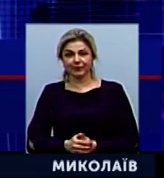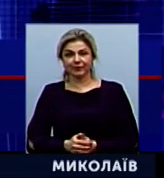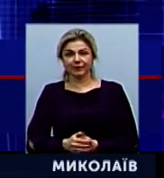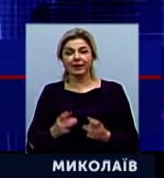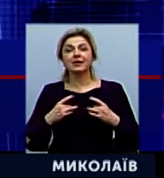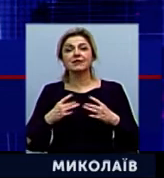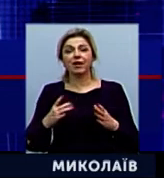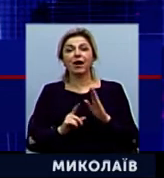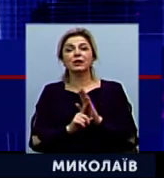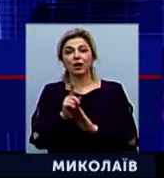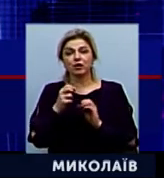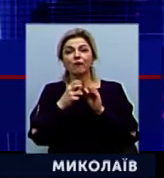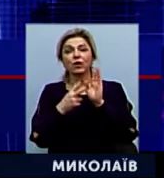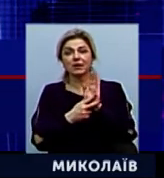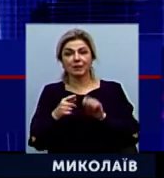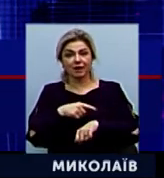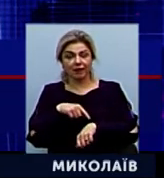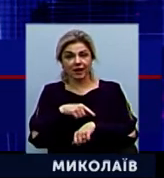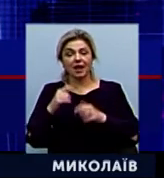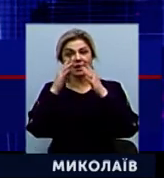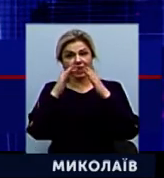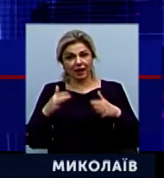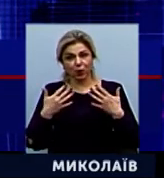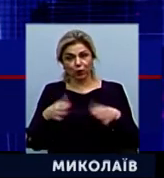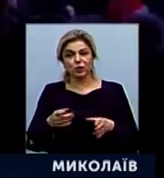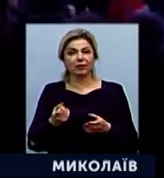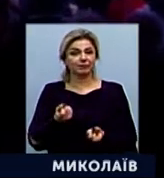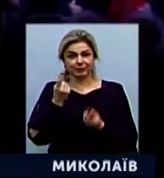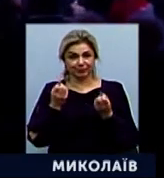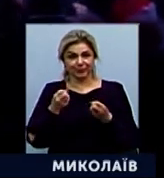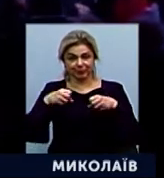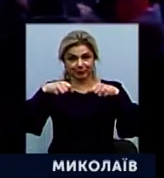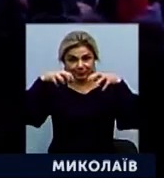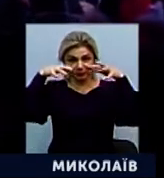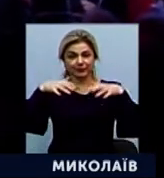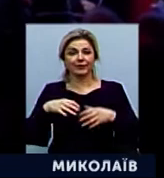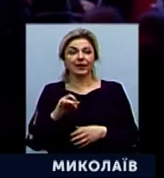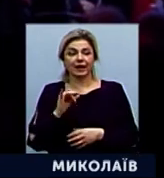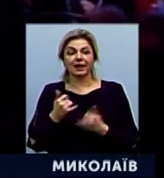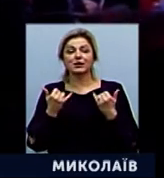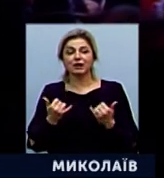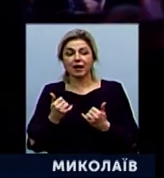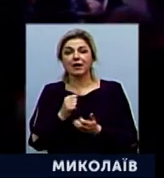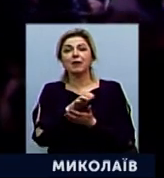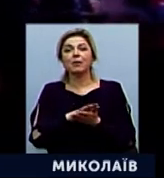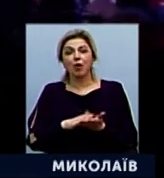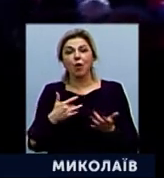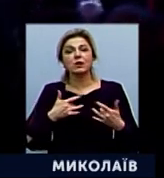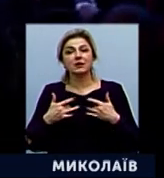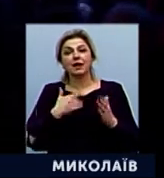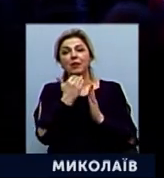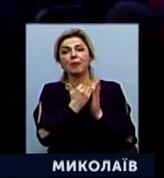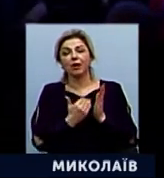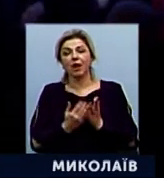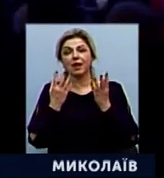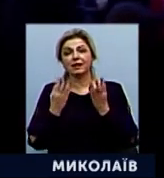Свято почалося ще о 18-й, ялинку вже запалили. Зараз триває концертна програма. До Дня